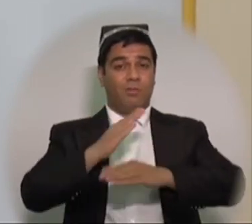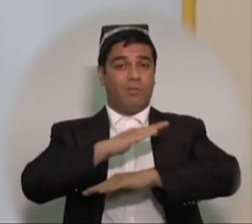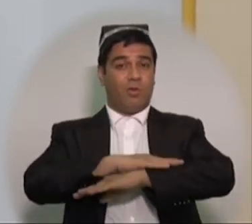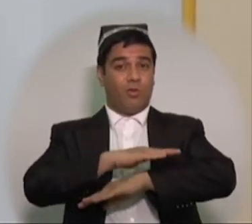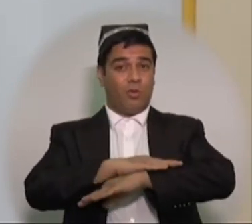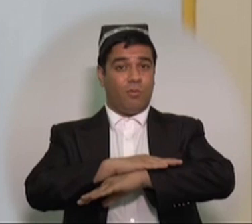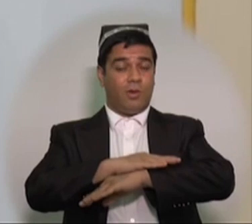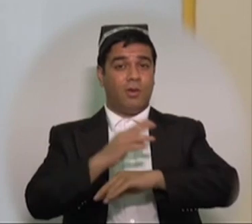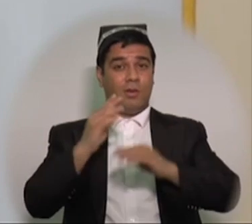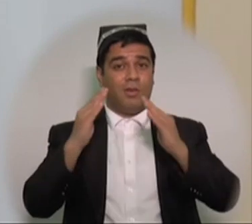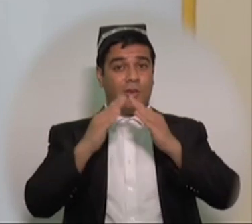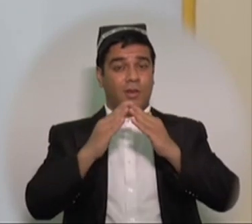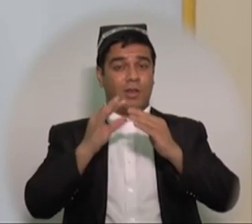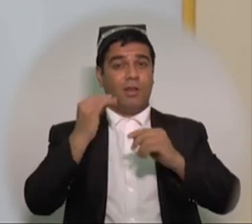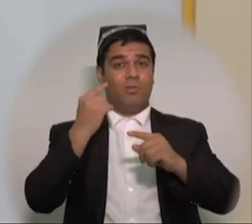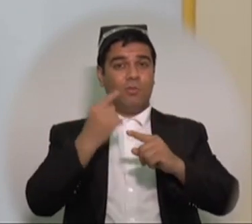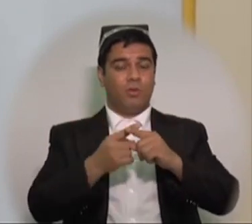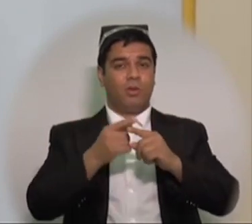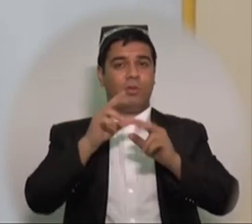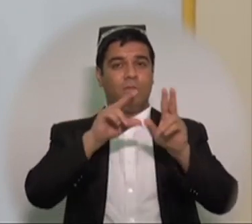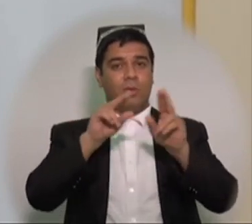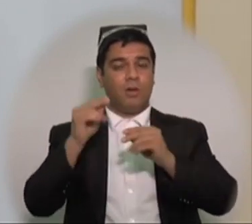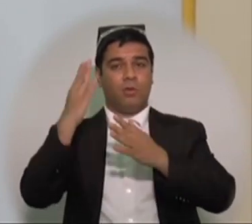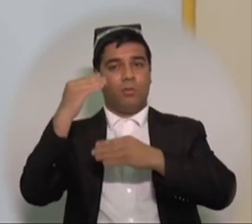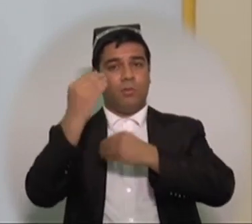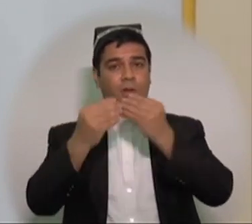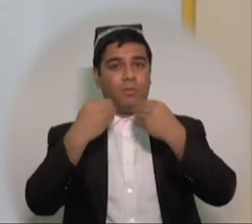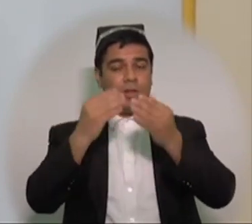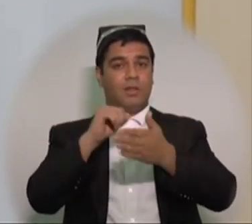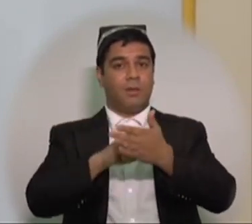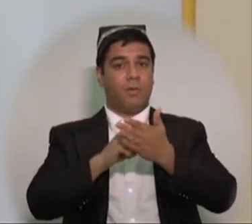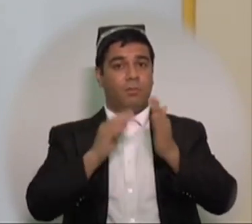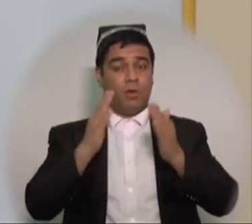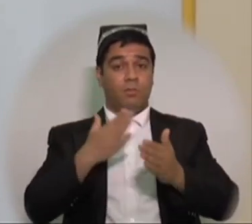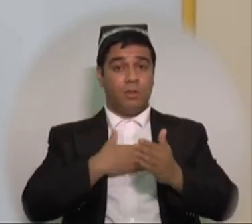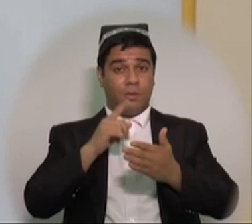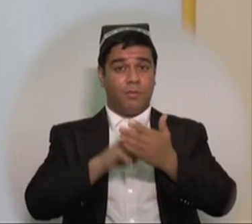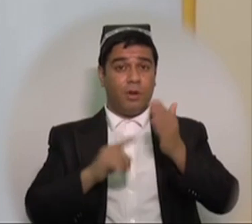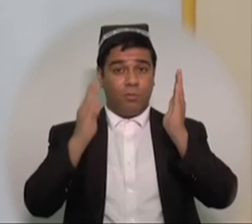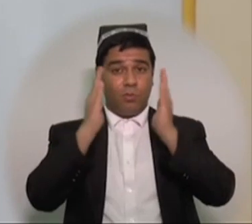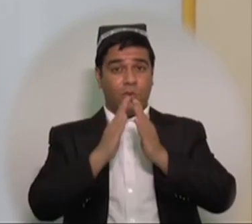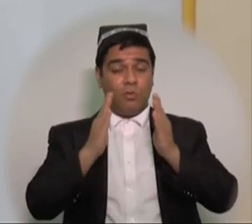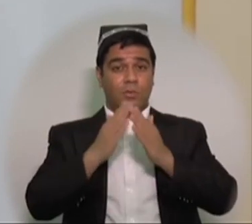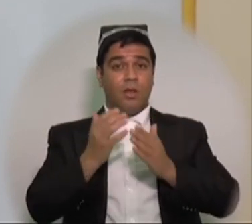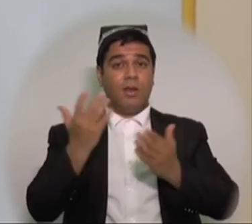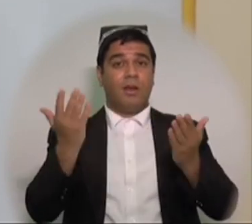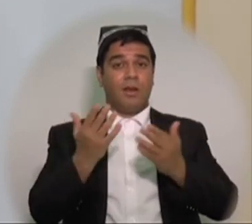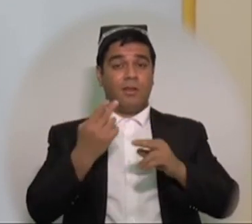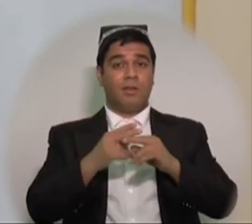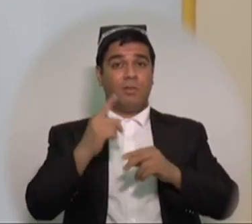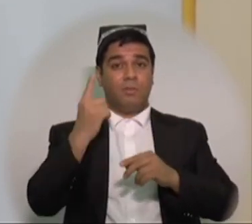koyulgen buladı. Hemmesi yakşilik, hayır, berekege sebep buladı. Çünkü bizi dinimizde kaysi